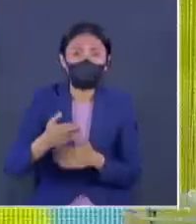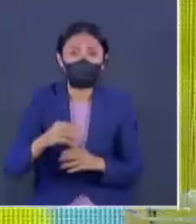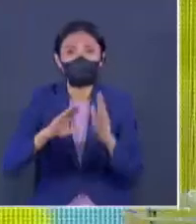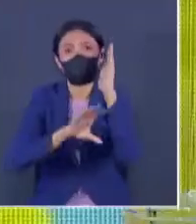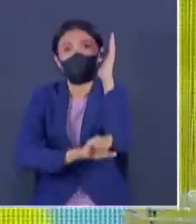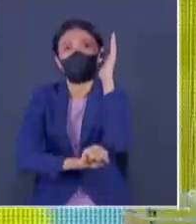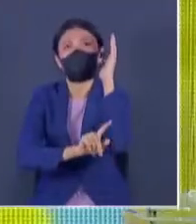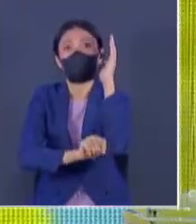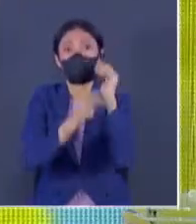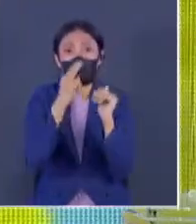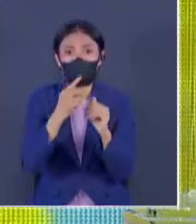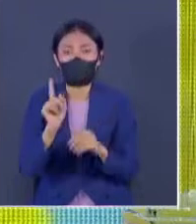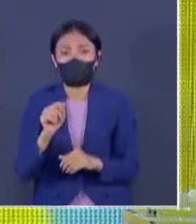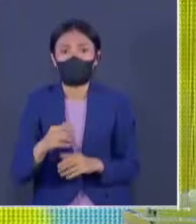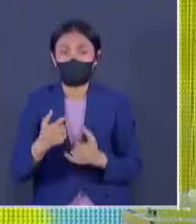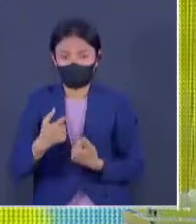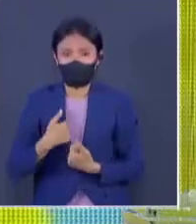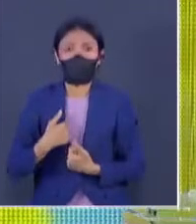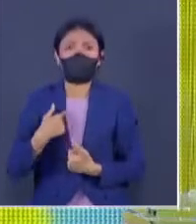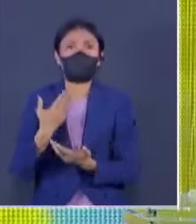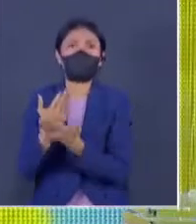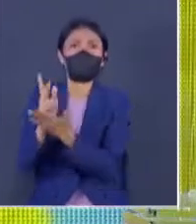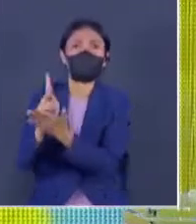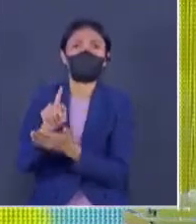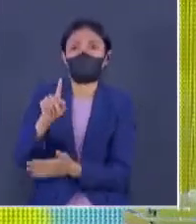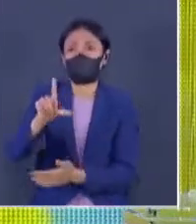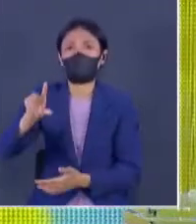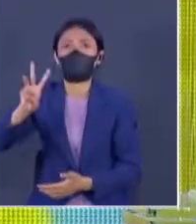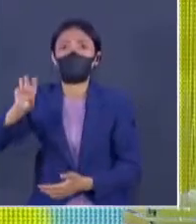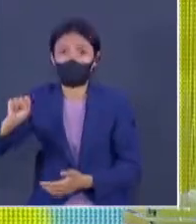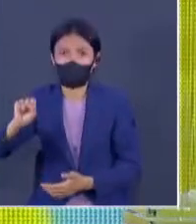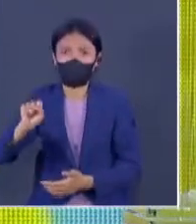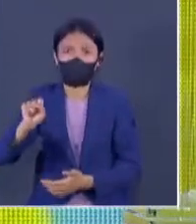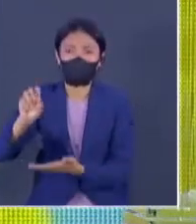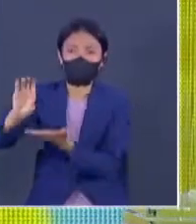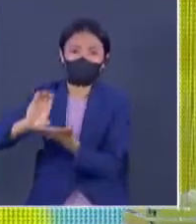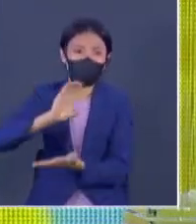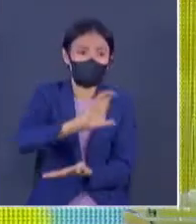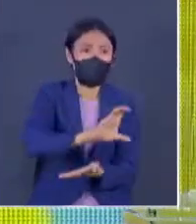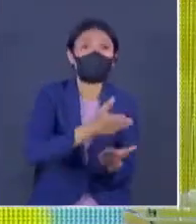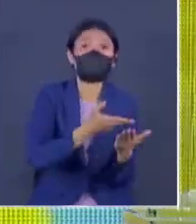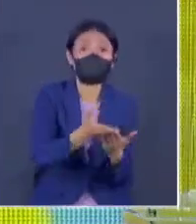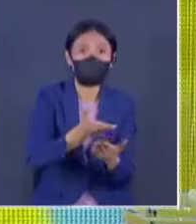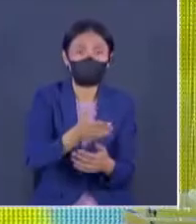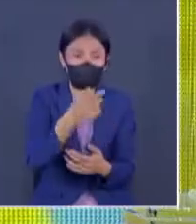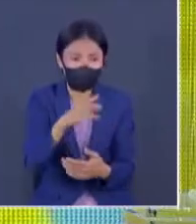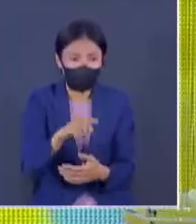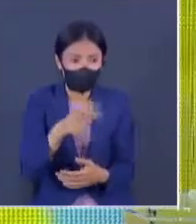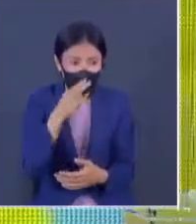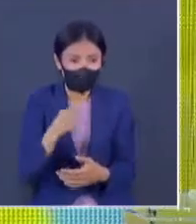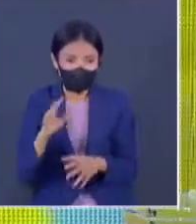จากที่กู้เงินมากว่า1,600,000 บาทเพื่อมาซื้อบ้านนะคะสุดท้ายแล้วเข้าอยู่จริงๆเนี่ย1 เดือนพบว่าบ้านมีรอยร้าวเต็มไปหมด